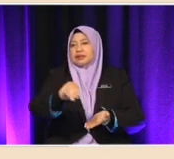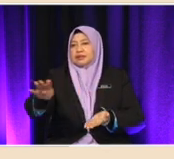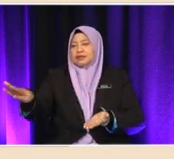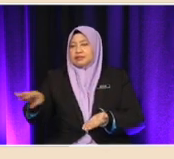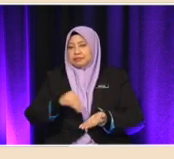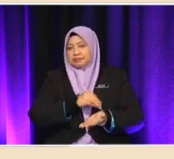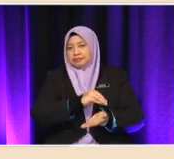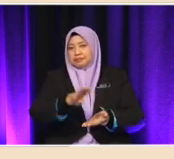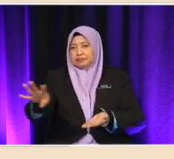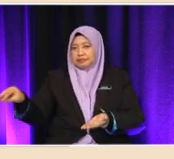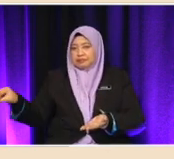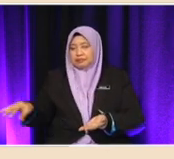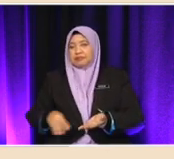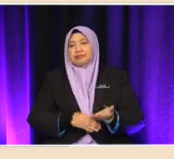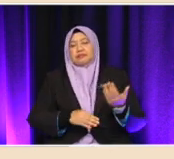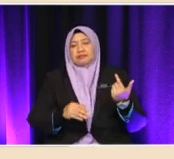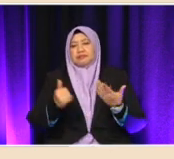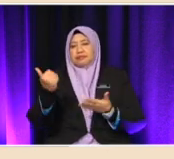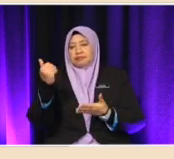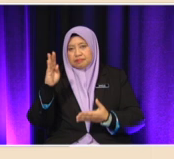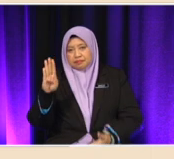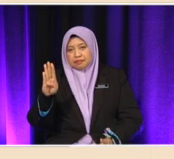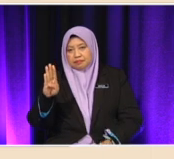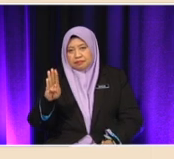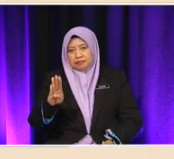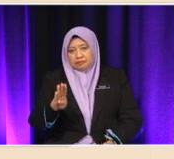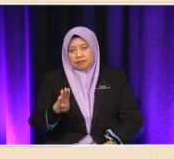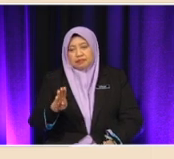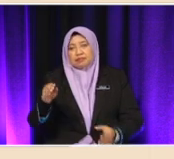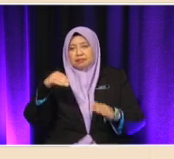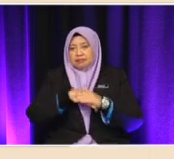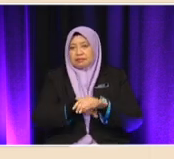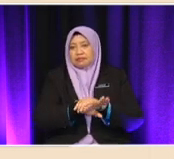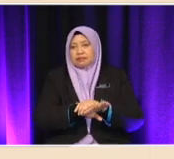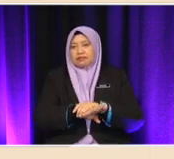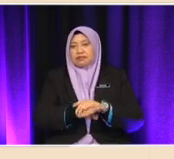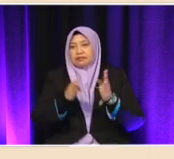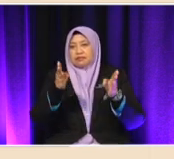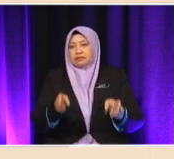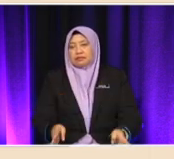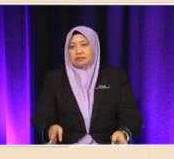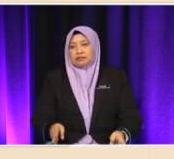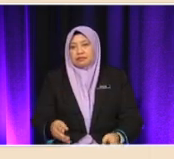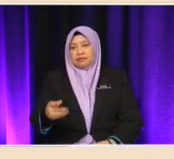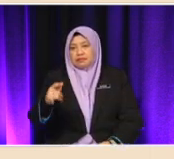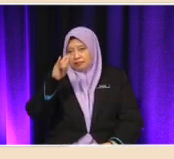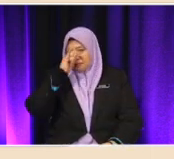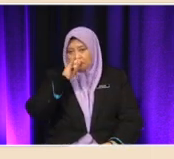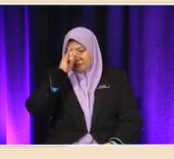petani Oke B disebabkan oleh kemasukan buruh Thailand dalam